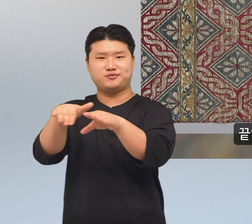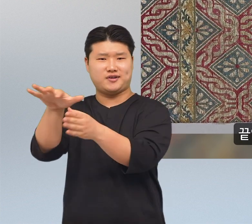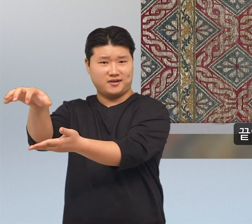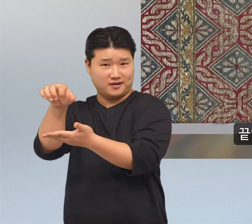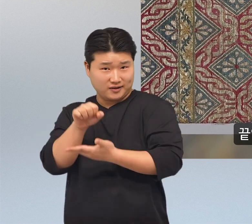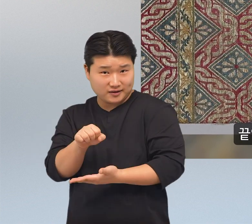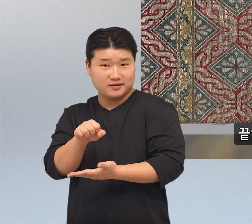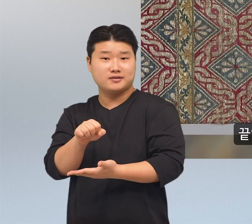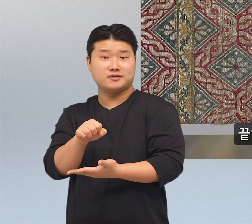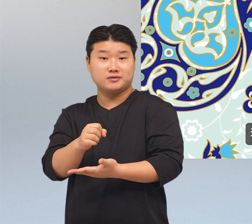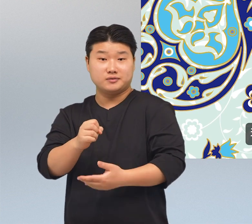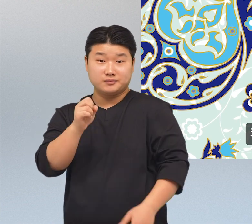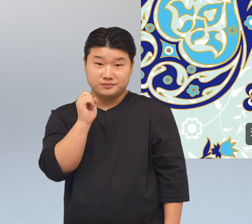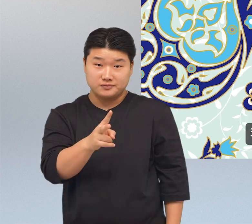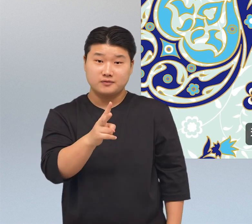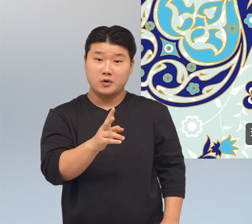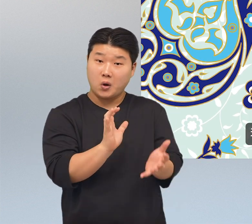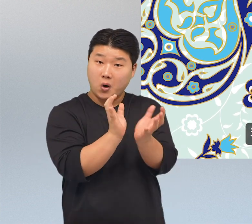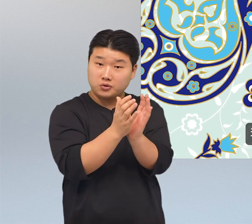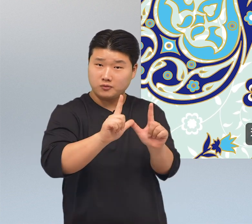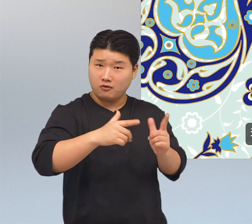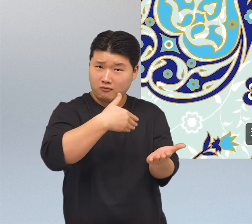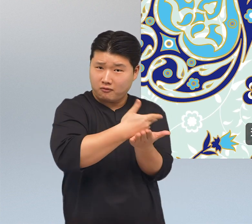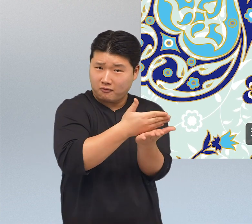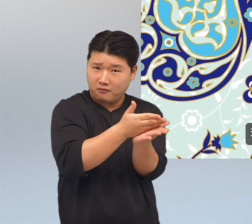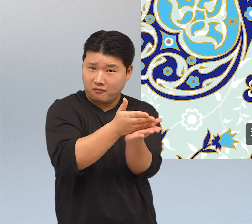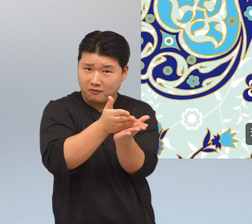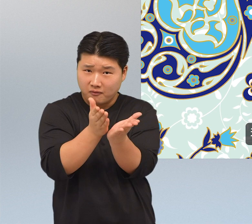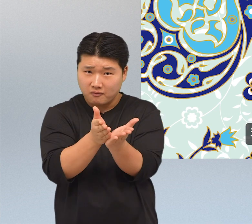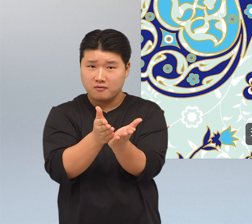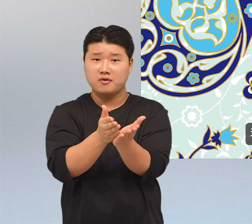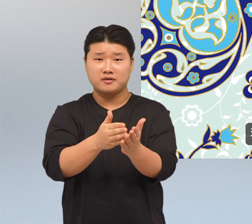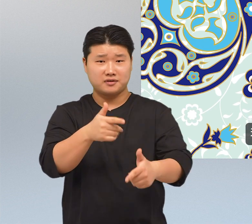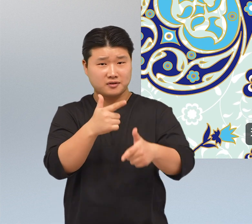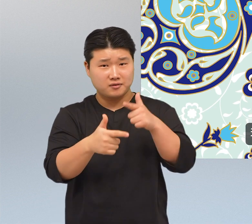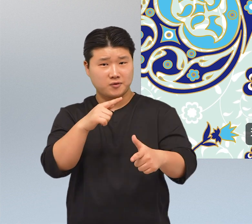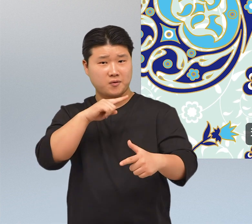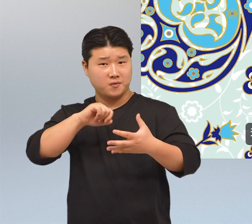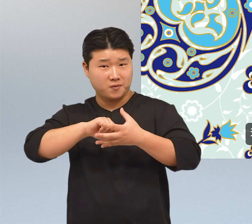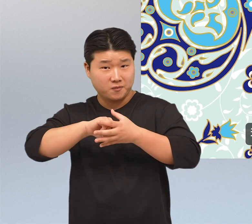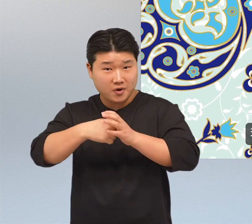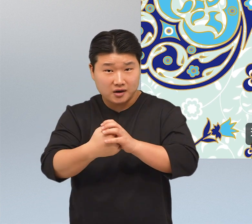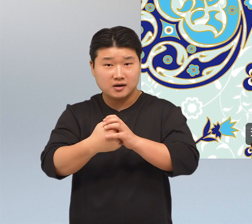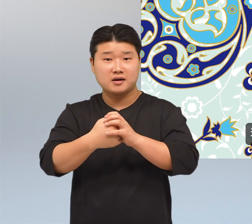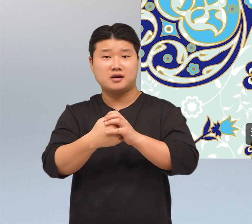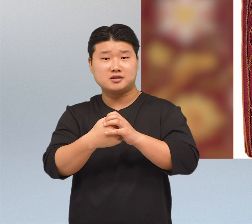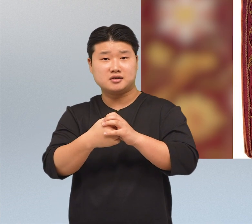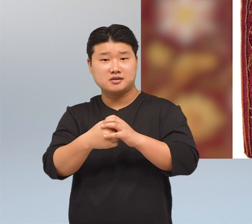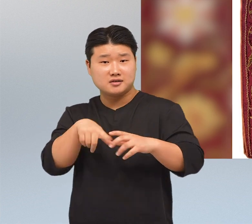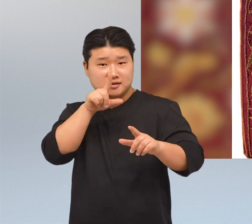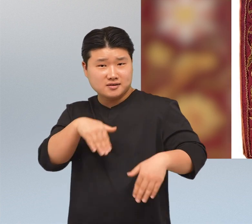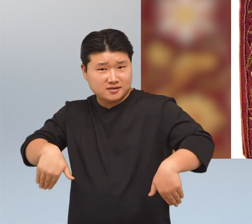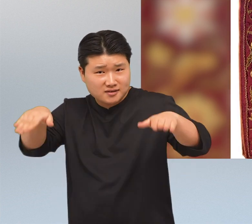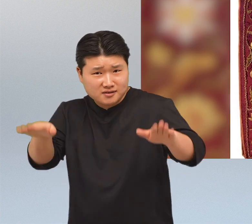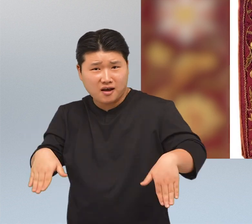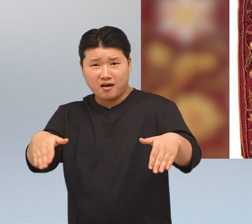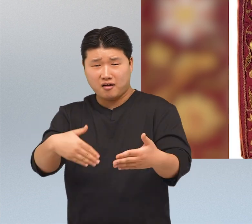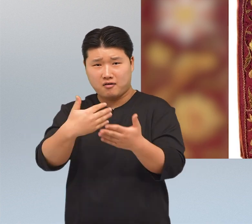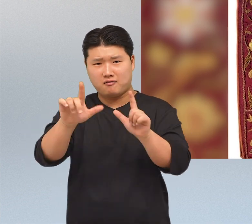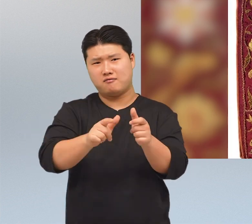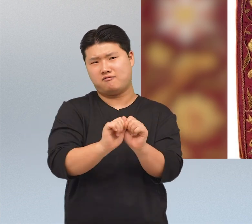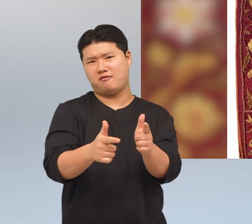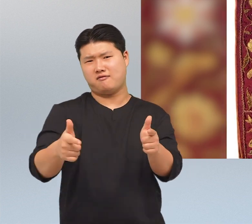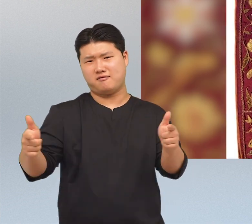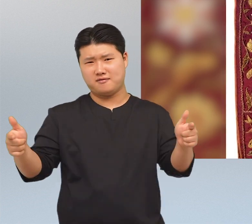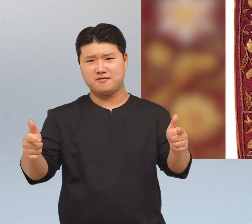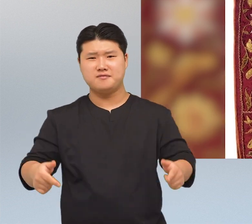영향을 받았습니다. 카네이션, 튤립, 히아신스 등의 꽃무늬가 많고 나무, 과일,